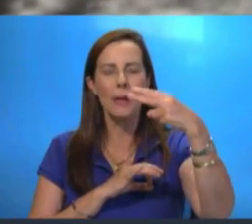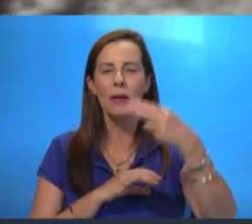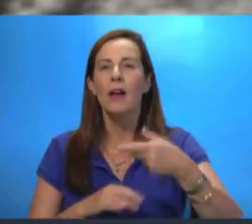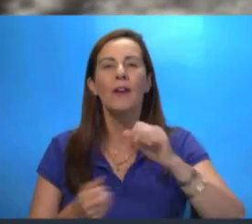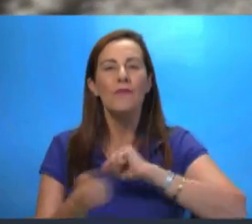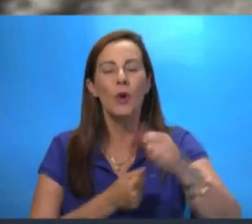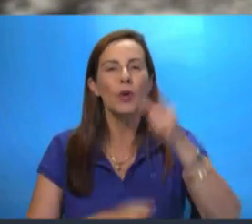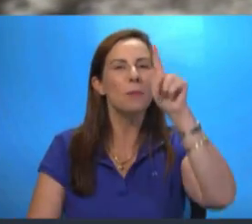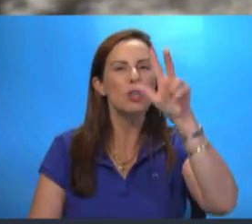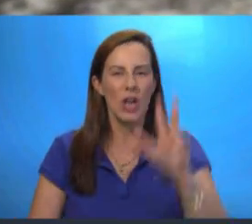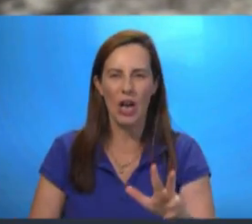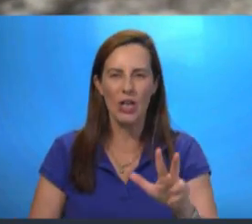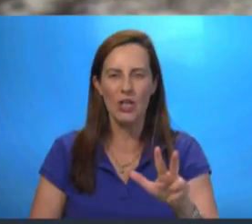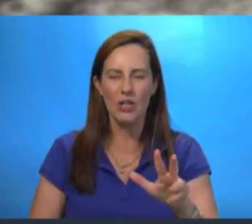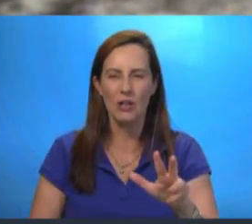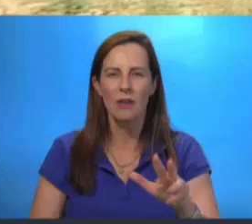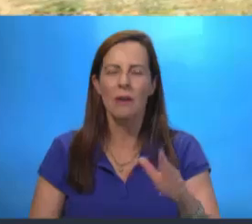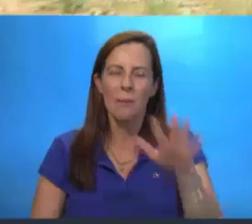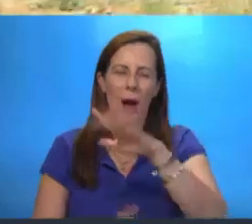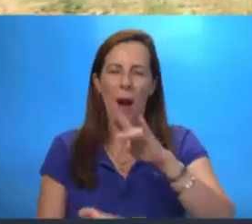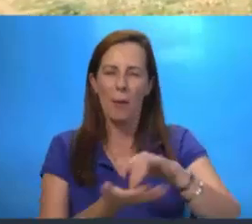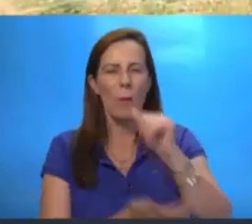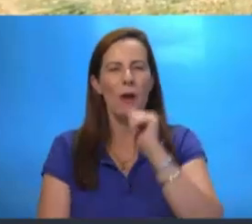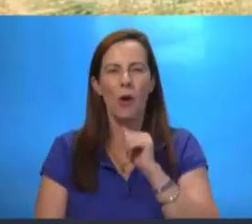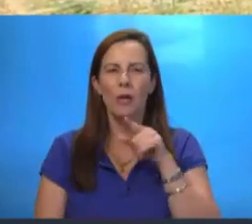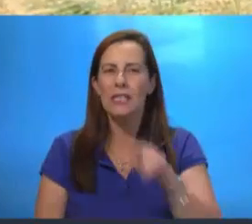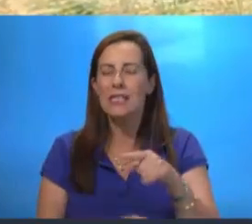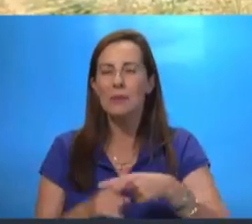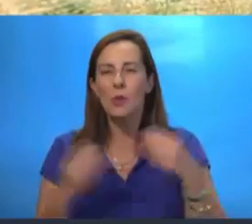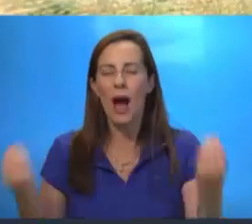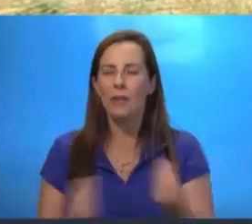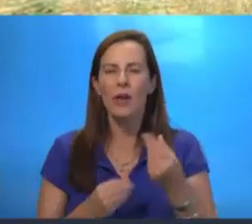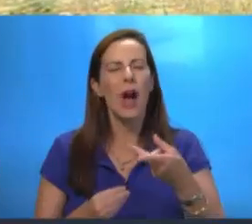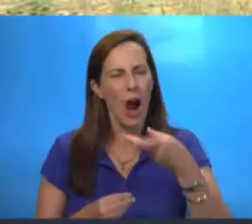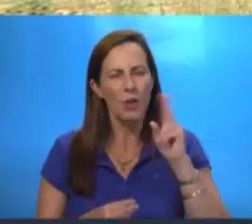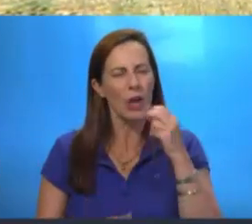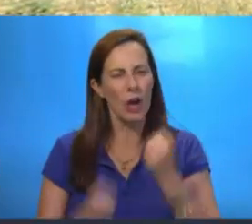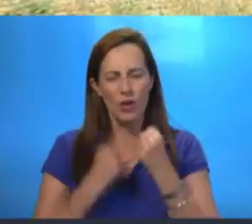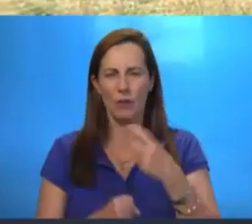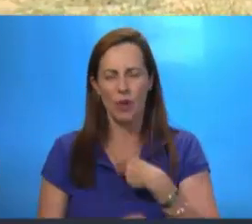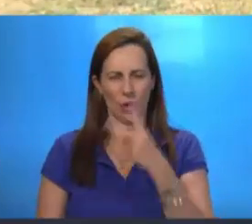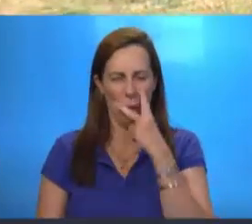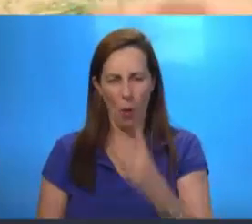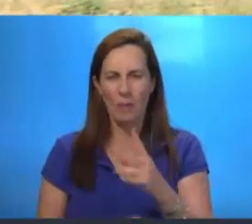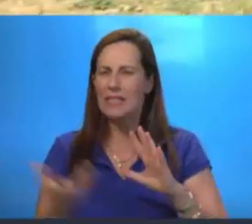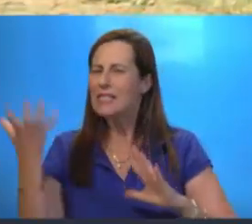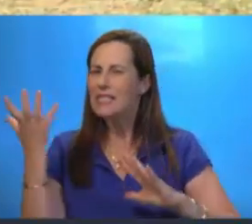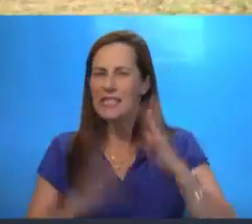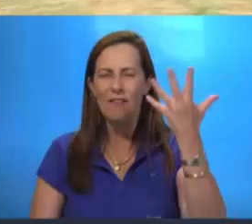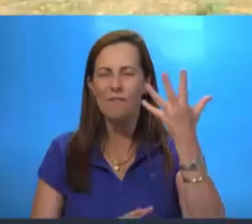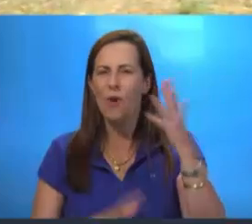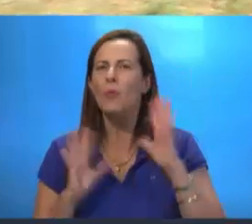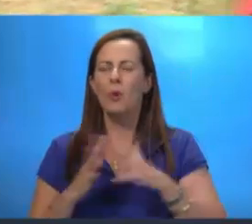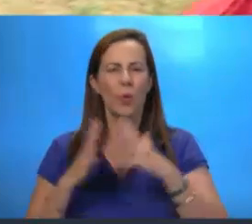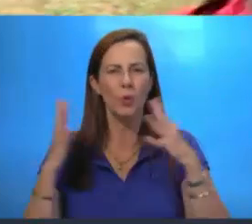משליש מהעריה הירוקה של העוטף. זה מסוג האירועים היותר קשים שאנחנו חווים, שריפות בממדים מאוד מאוד